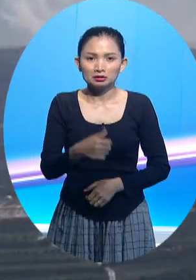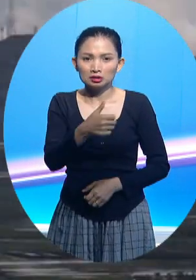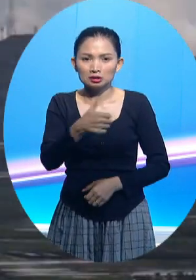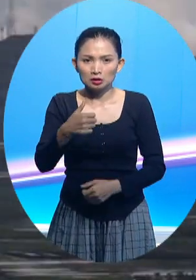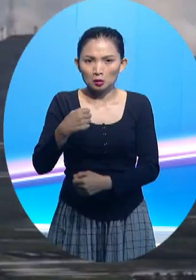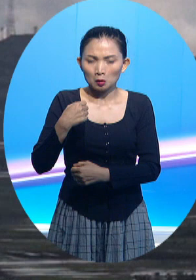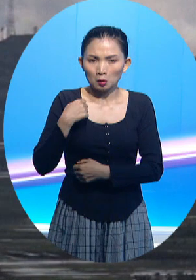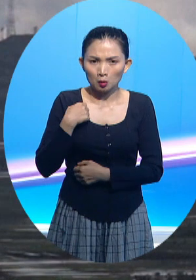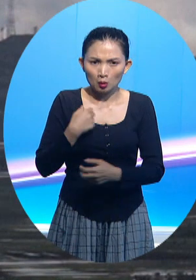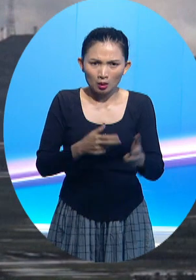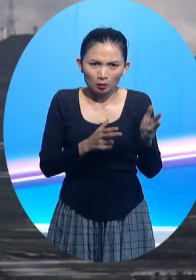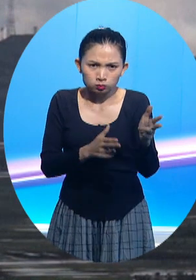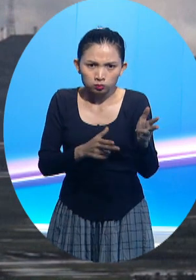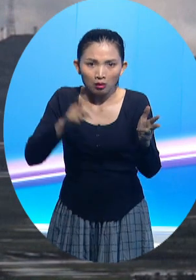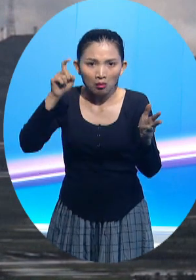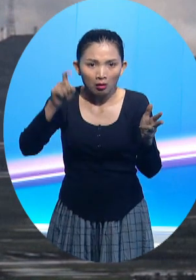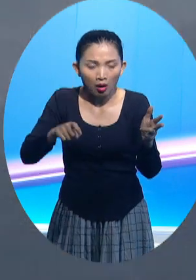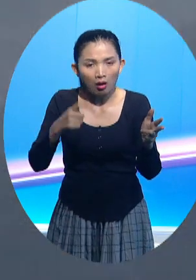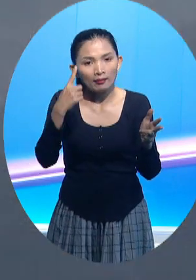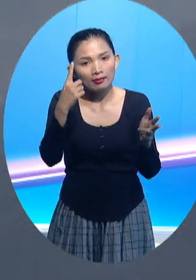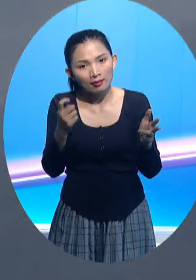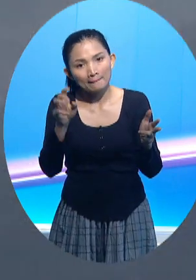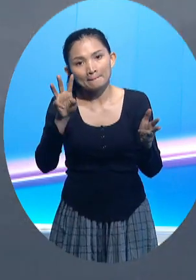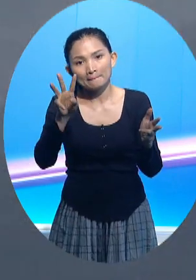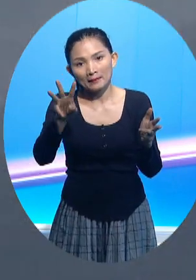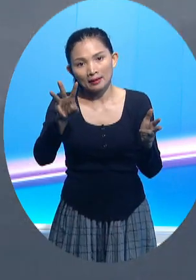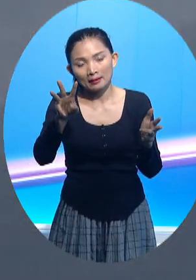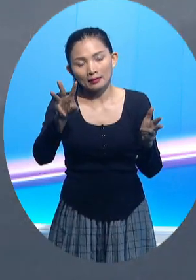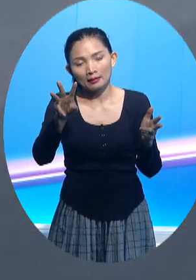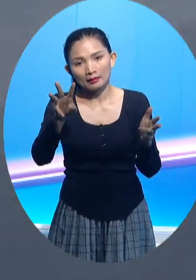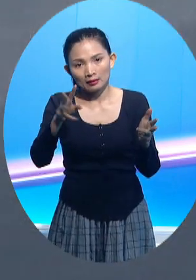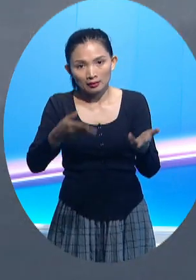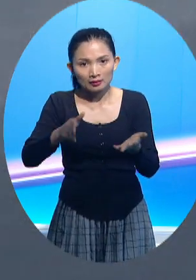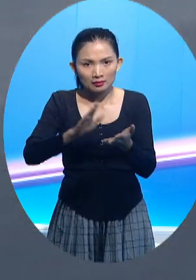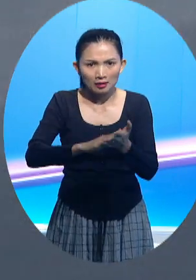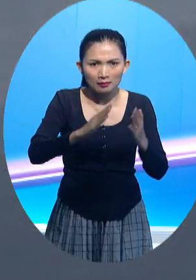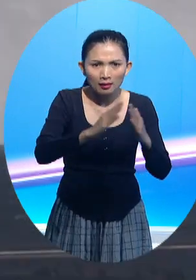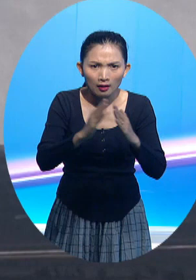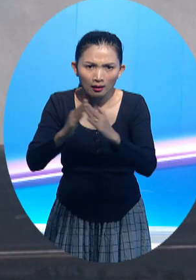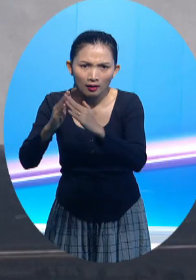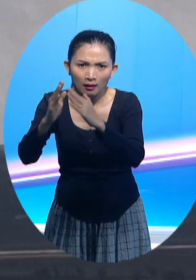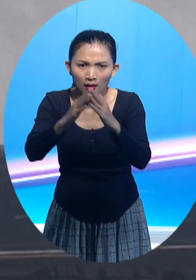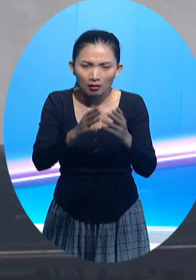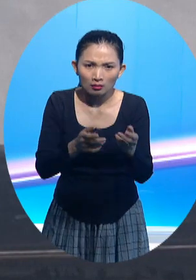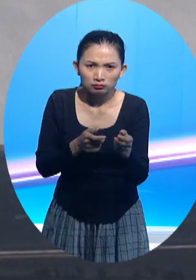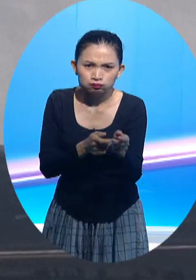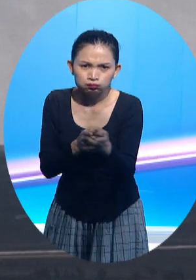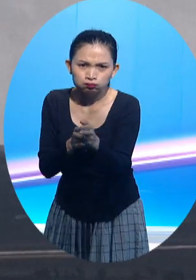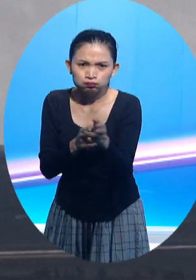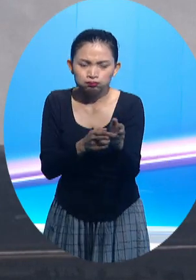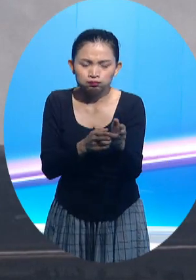cố từ Liban xâm nhập Israel. Quân đội Israel cũng đã pháo kích các ngôi làng ở Nam Liban dọc biên giới với Israel để đáp